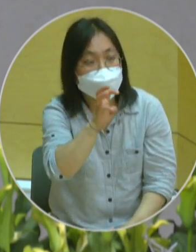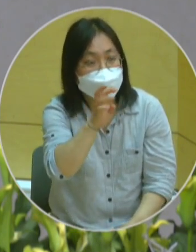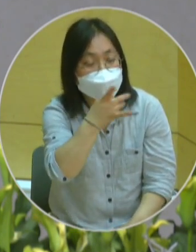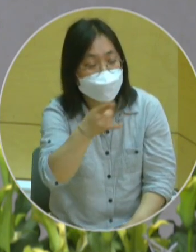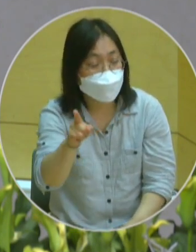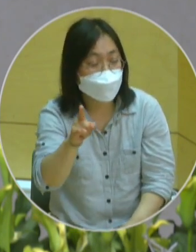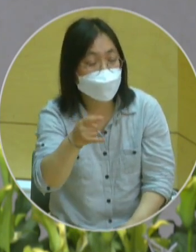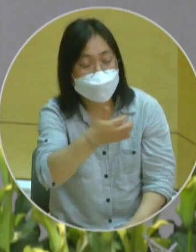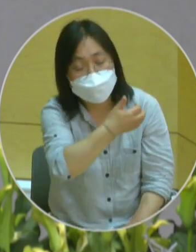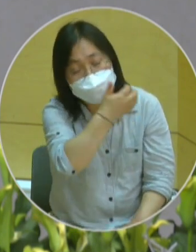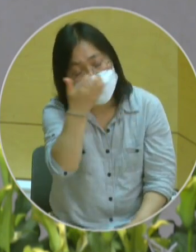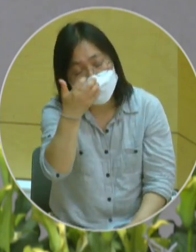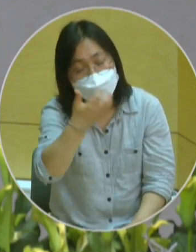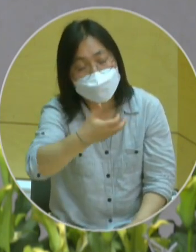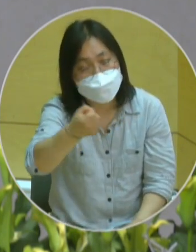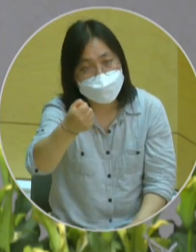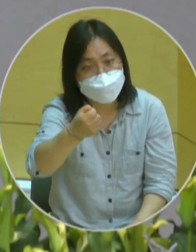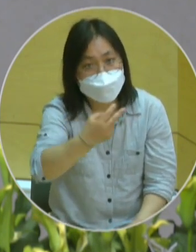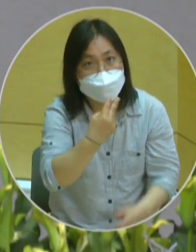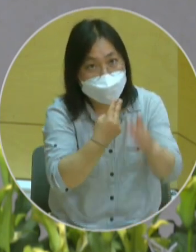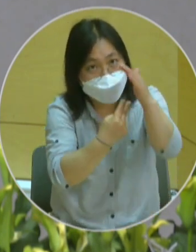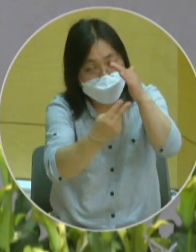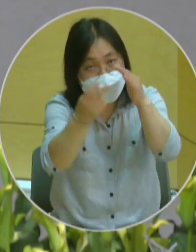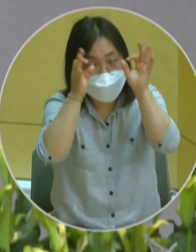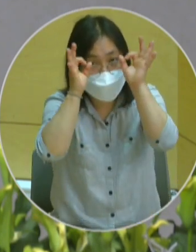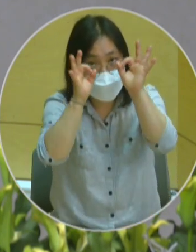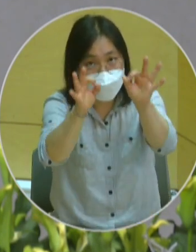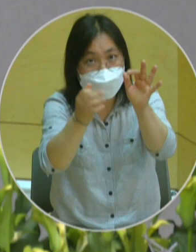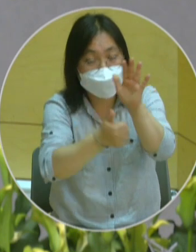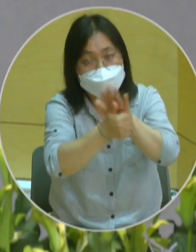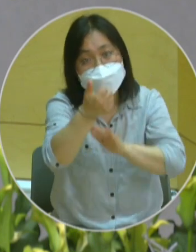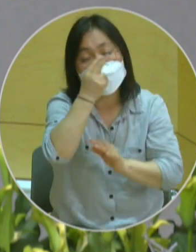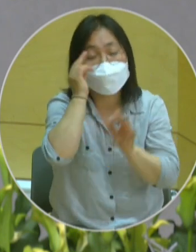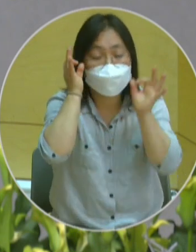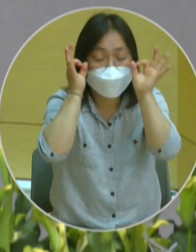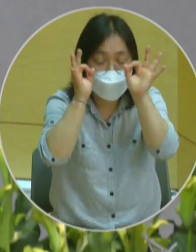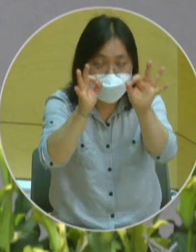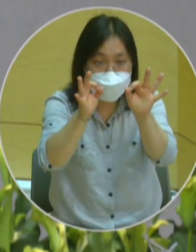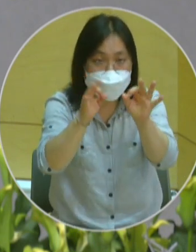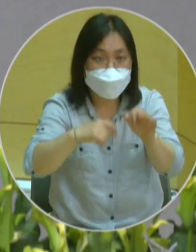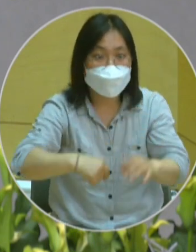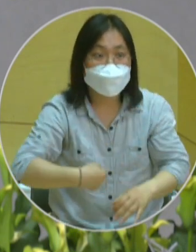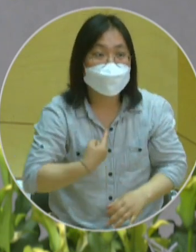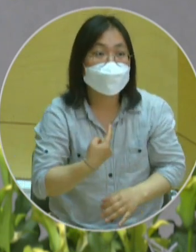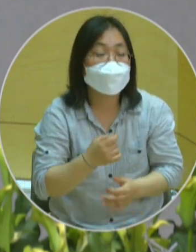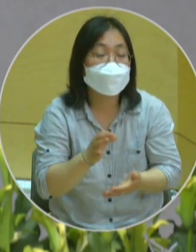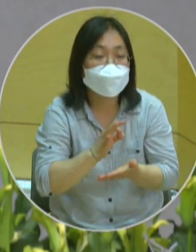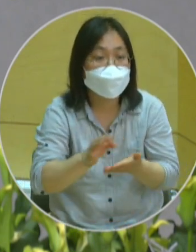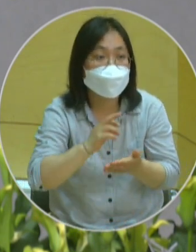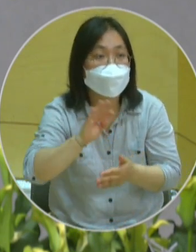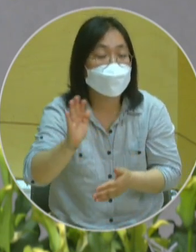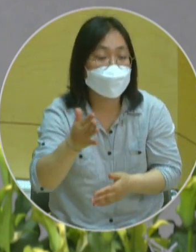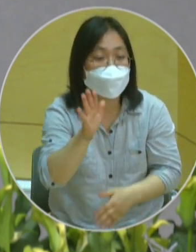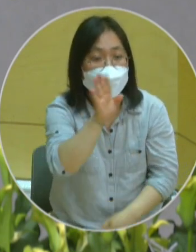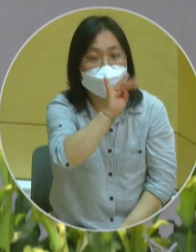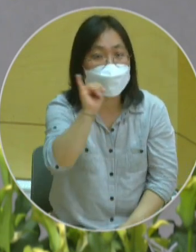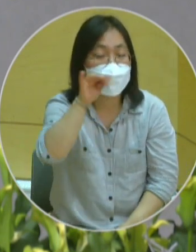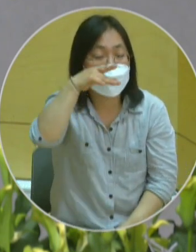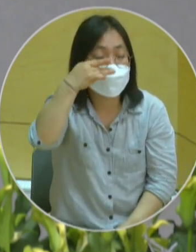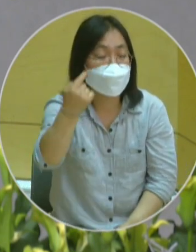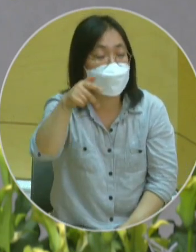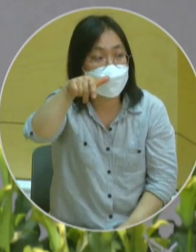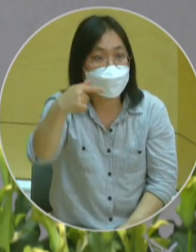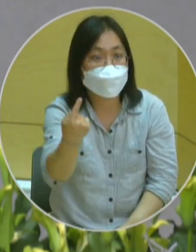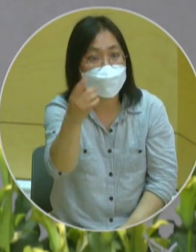10대, 20대들이 비전을 바라보고 소망을 바라보고 그것을 위해서 자신을 투자해 나가야 되는데 비트코인에 올인하고 집